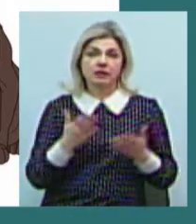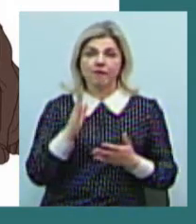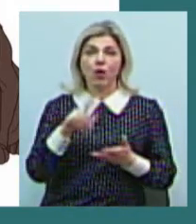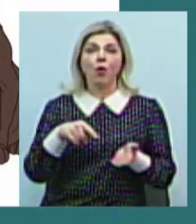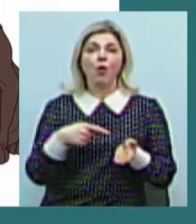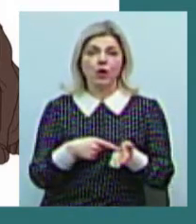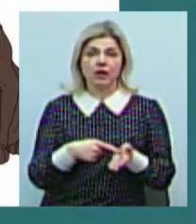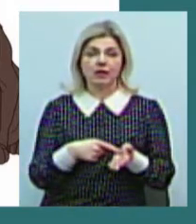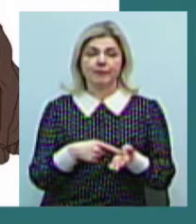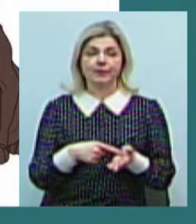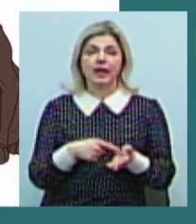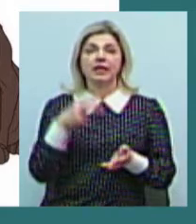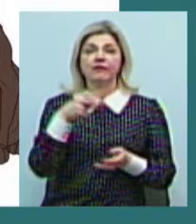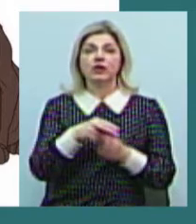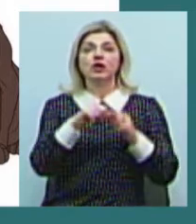было с